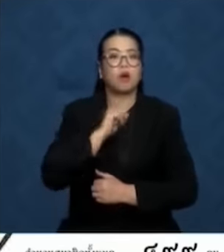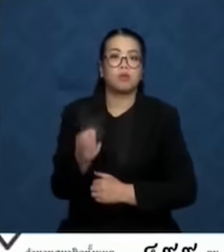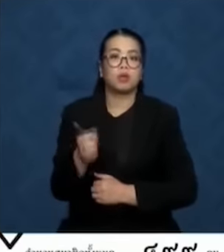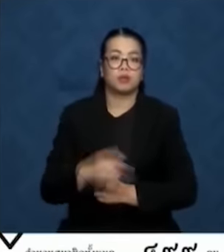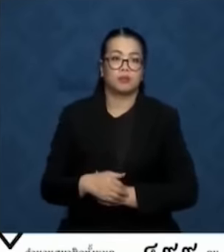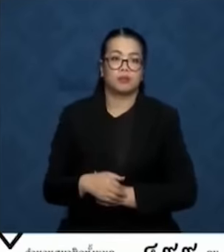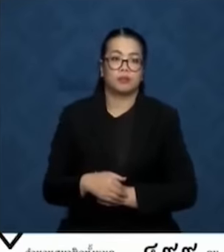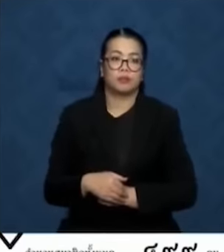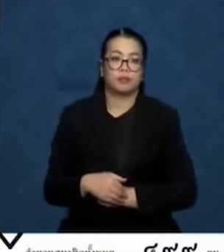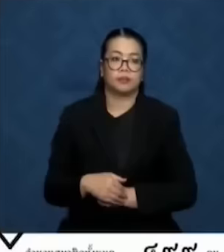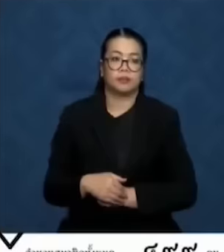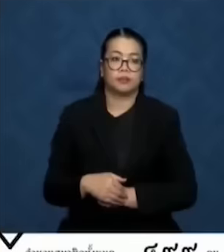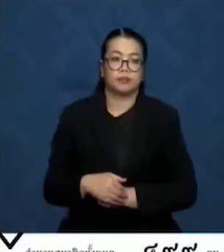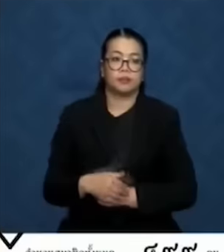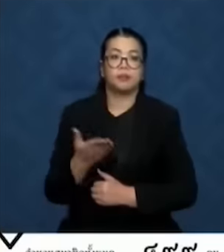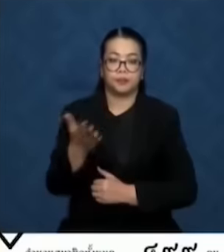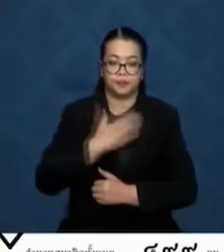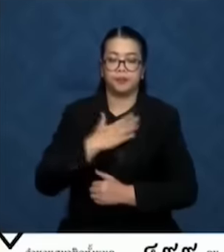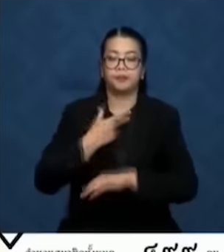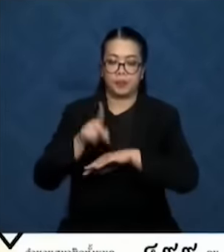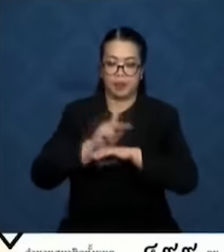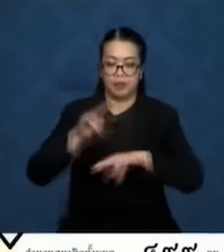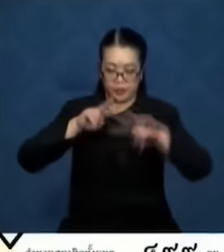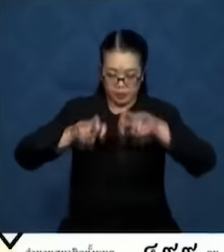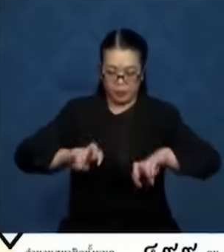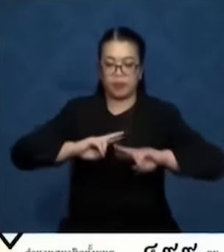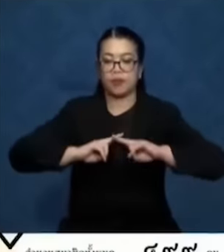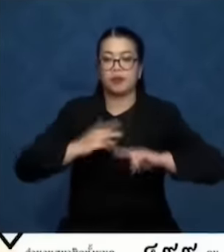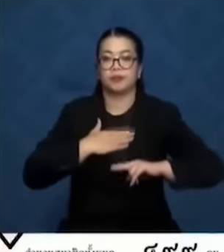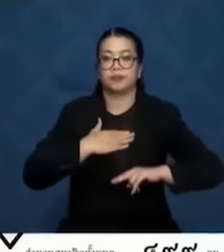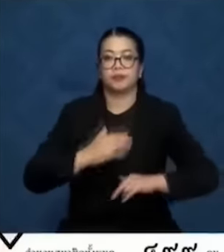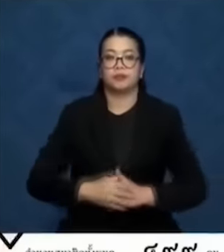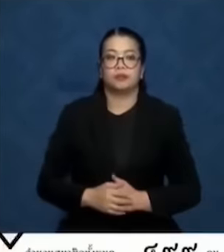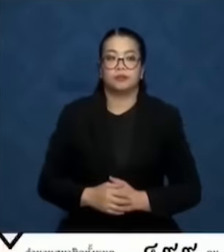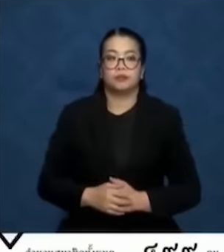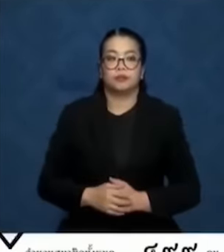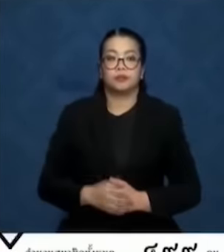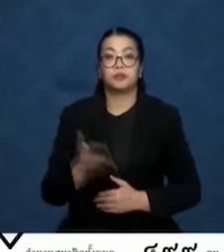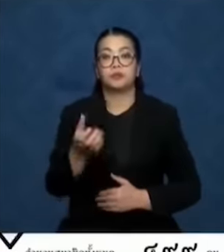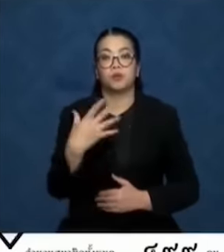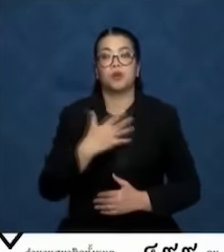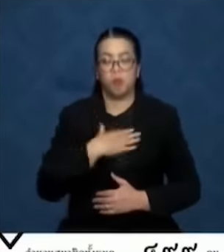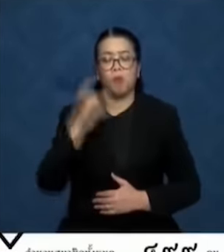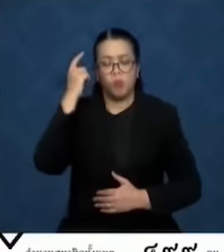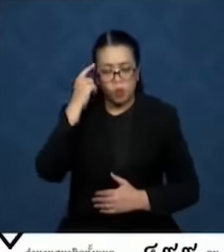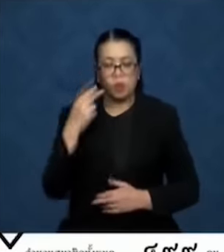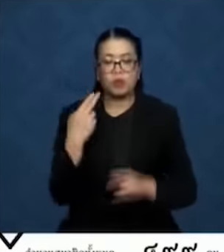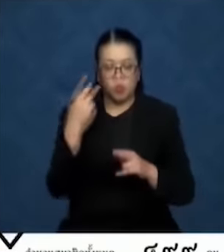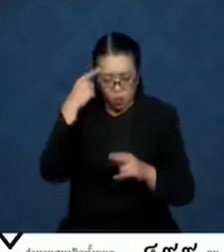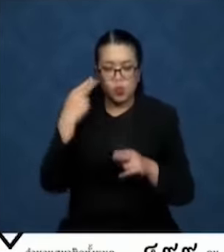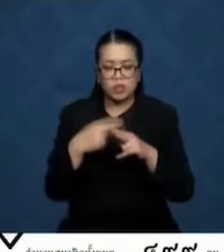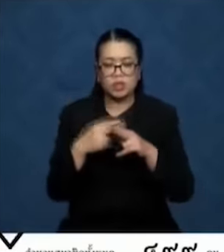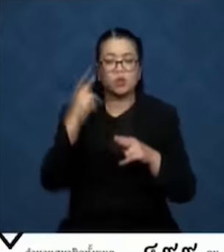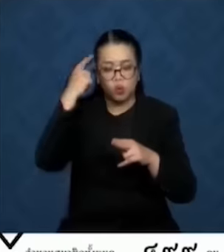ไม่เห็นด้วยนะที่จะเอาเรื่องข้างนอกเข้ามาสู่ในสภาอย่างนี้ผมรู้ว่าที่กำลังจะพูดถึงคนชื่อทักษิณชินวั